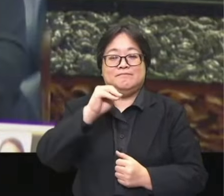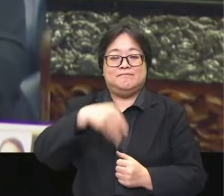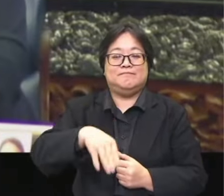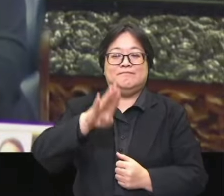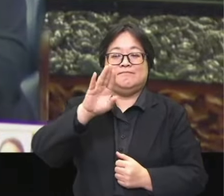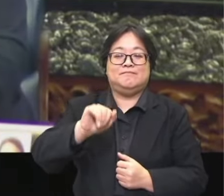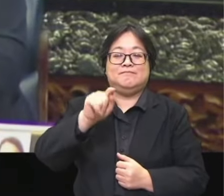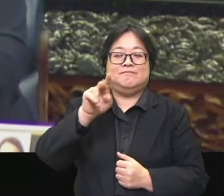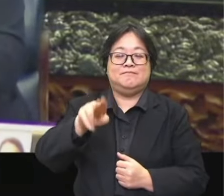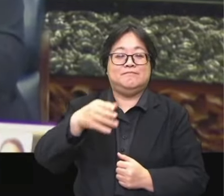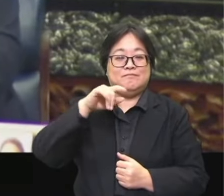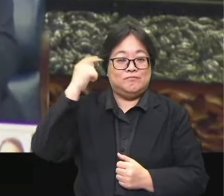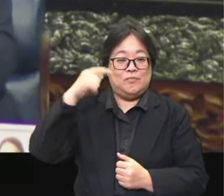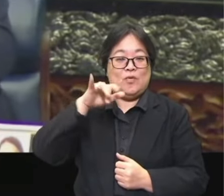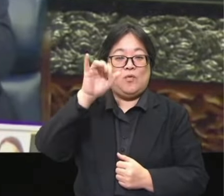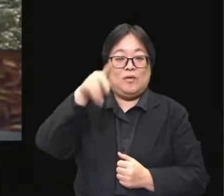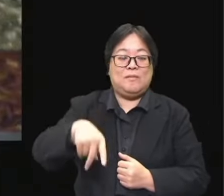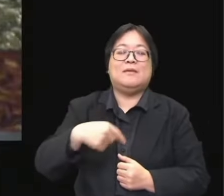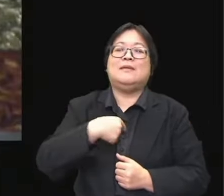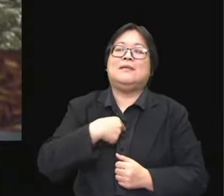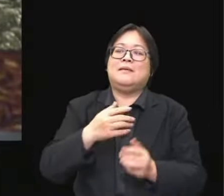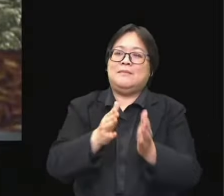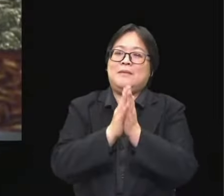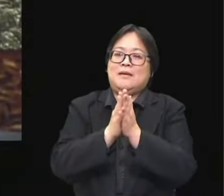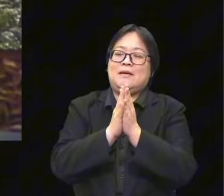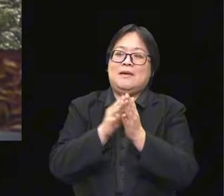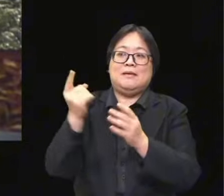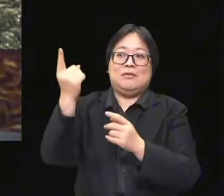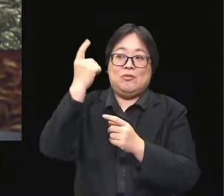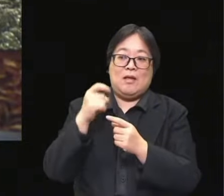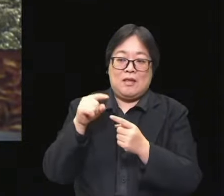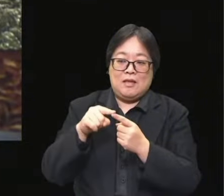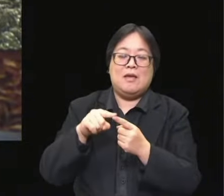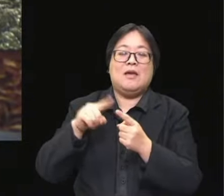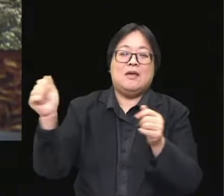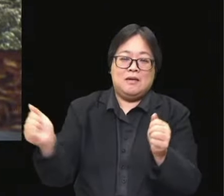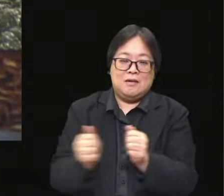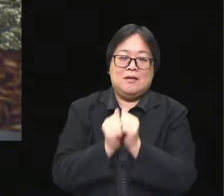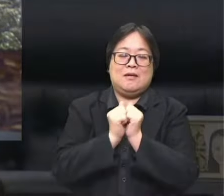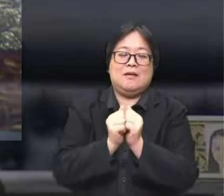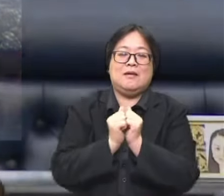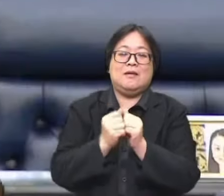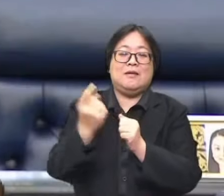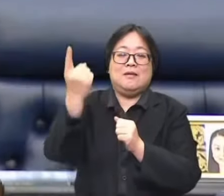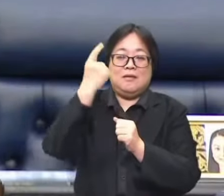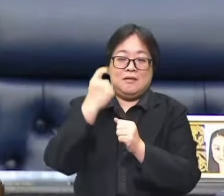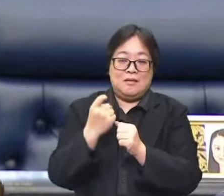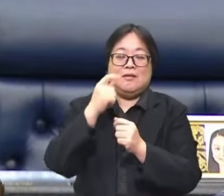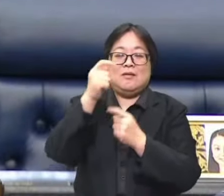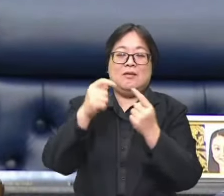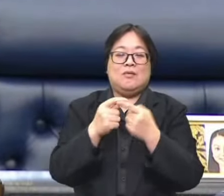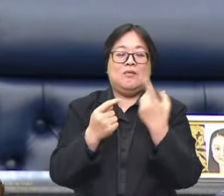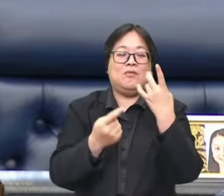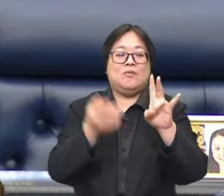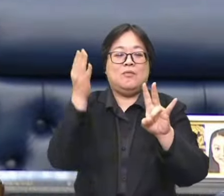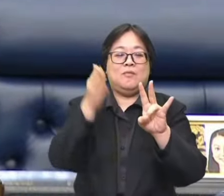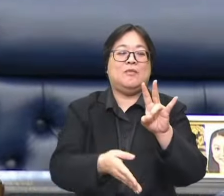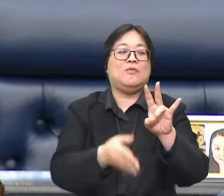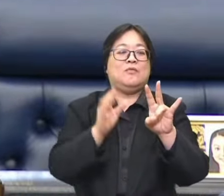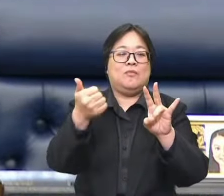Tuan Tan Sri Yang Dipertua. Saya mohon supaya pertanyaan ini dijawab bersekali dengan pertanyaan bertarikh 17